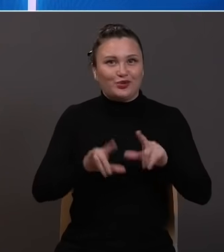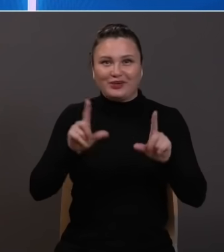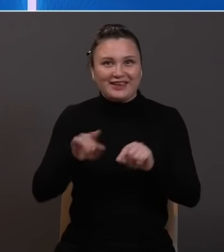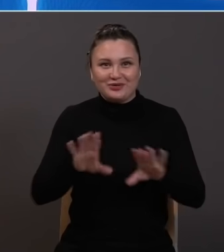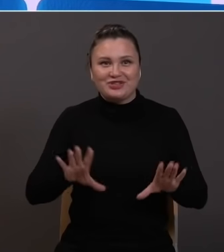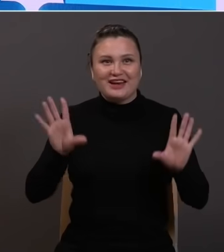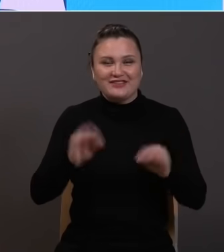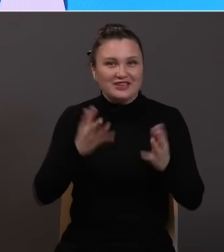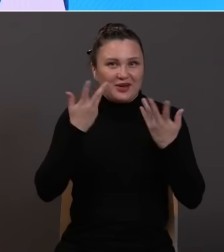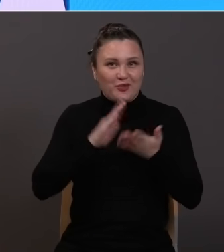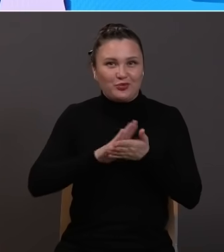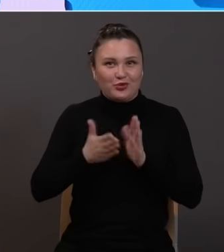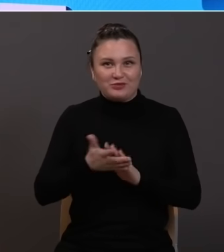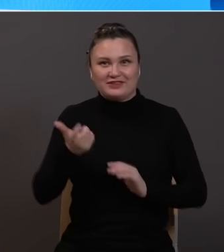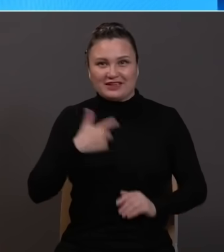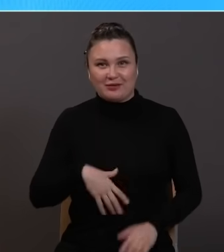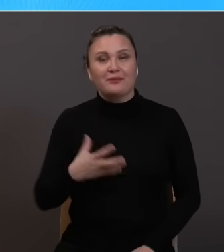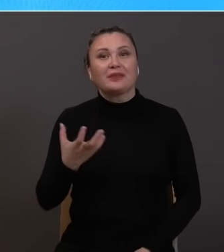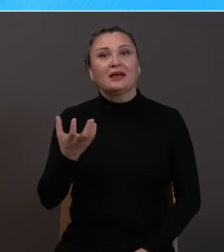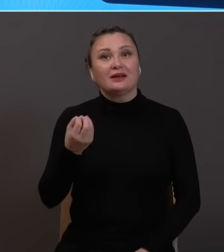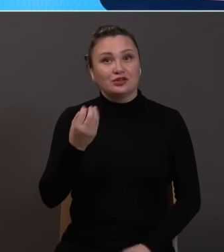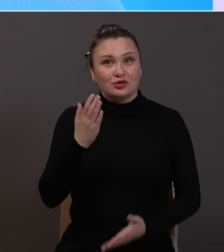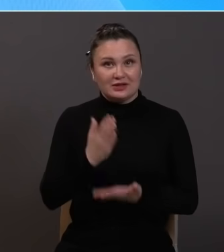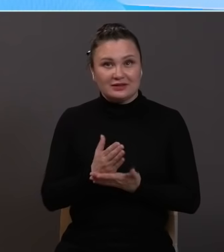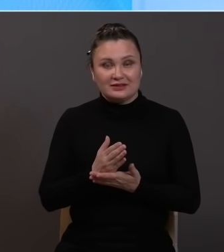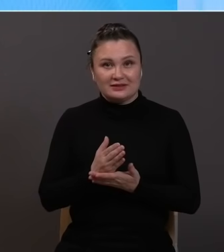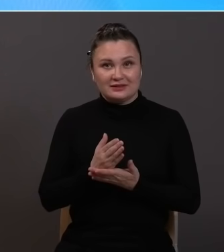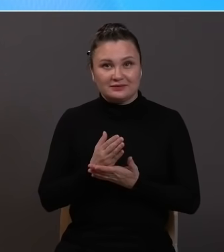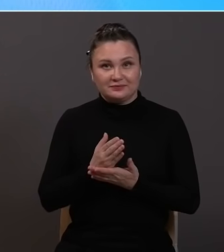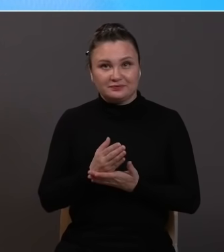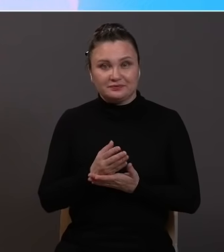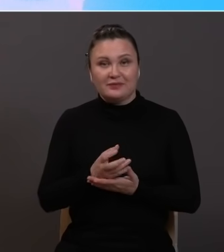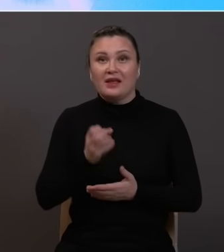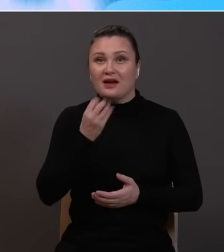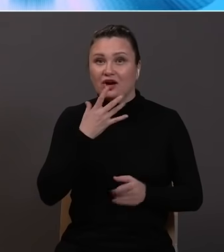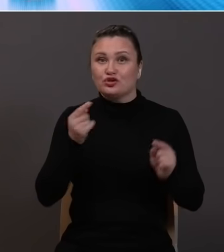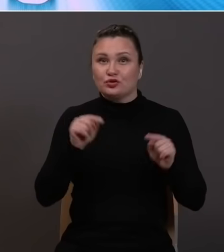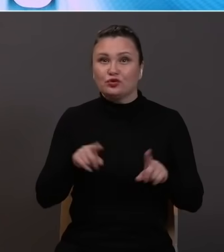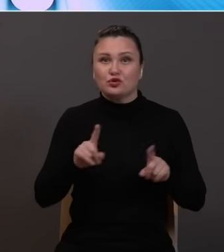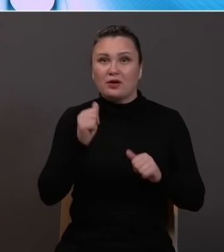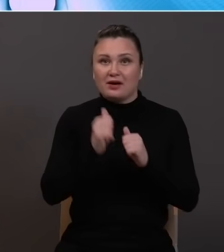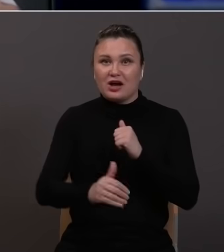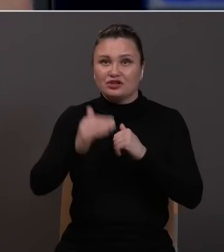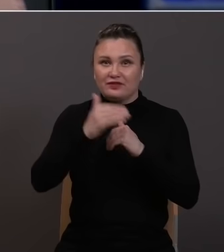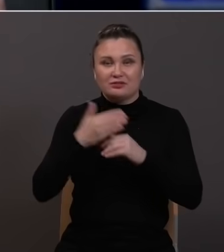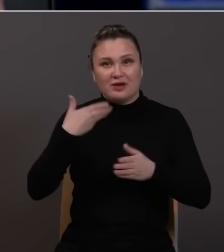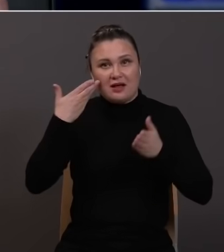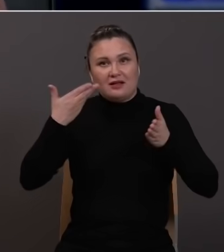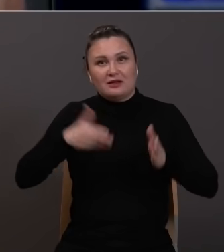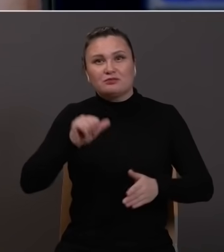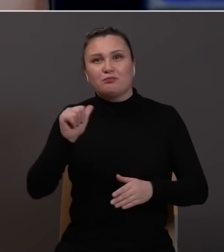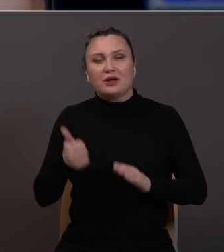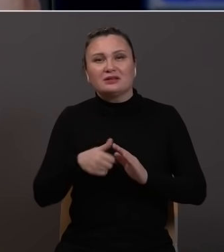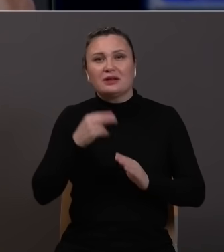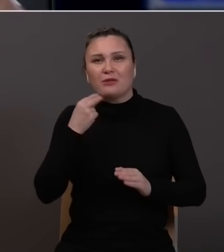уезжали, да. Все, да, удобно с собой. А еще есть одна интересная. Вот полярнику хорошо тем, что каждый вечер ты ложишься под самый